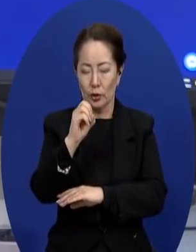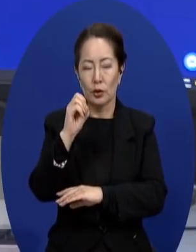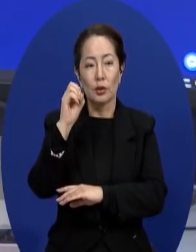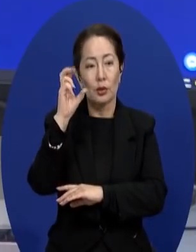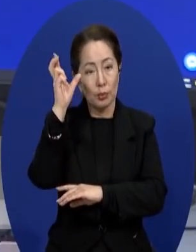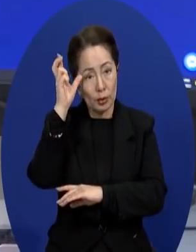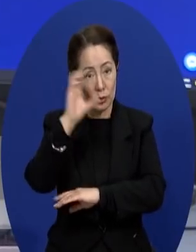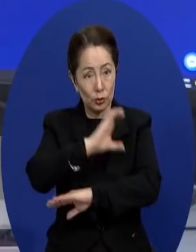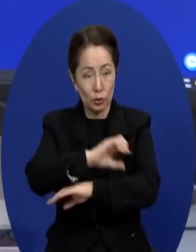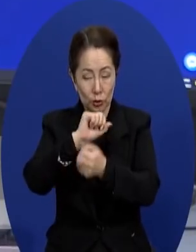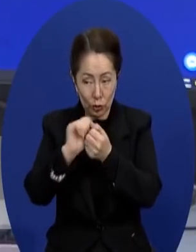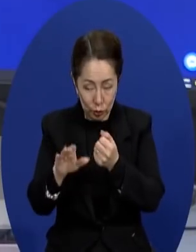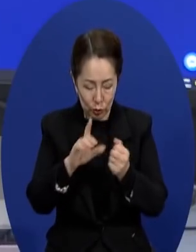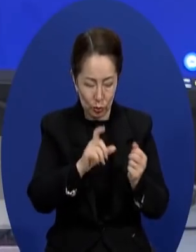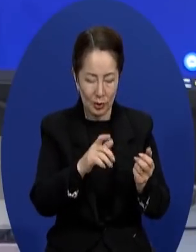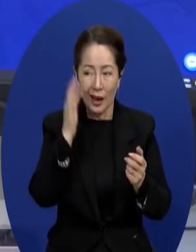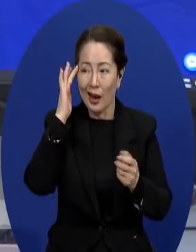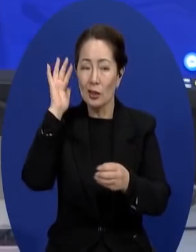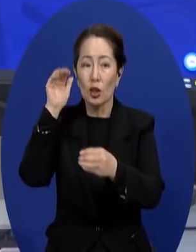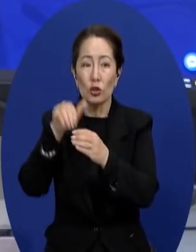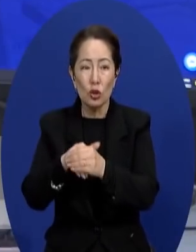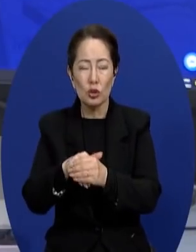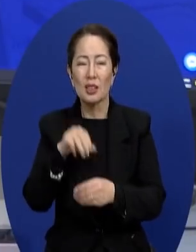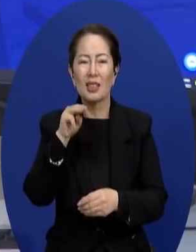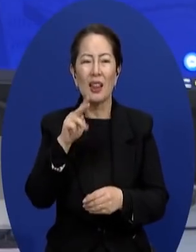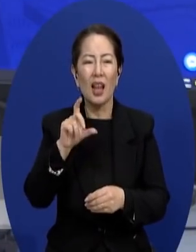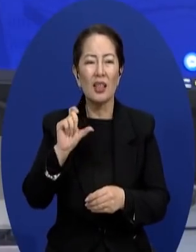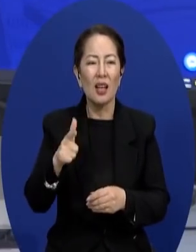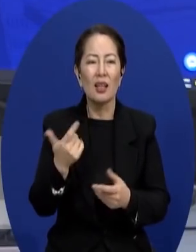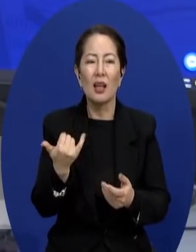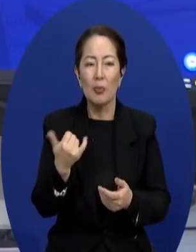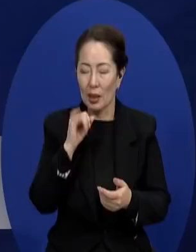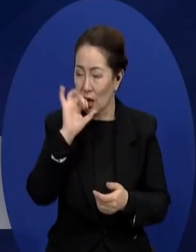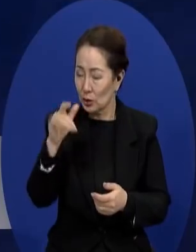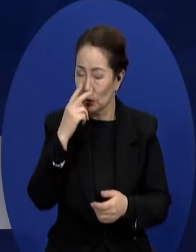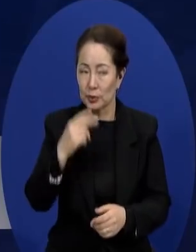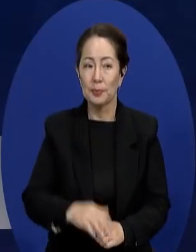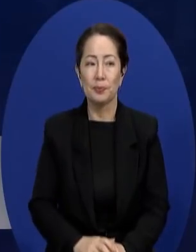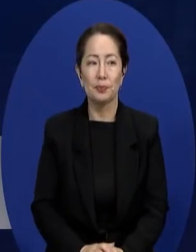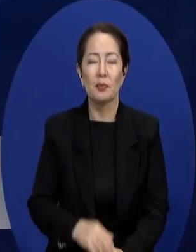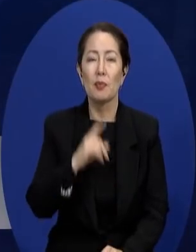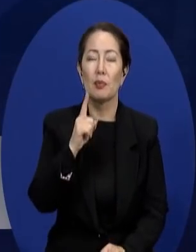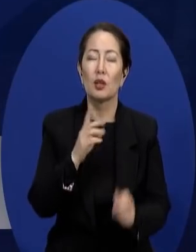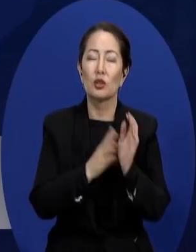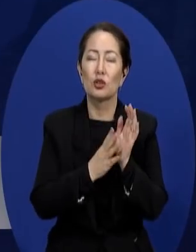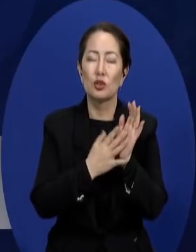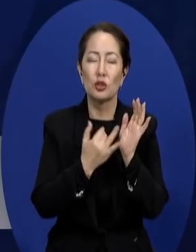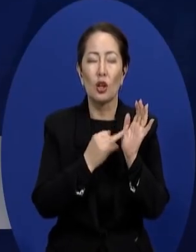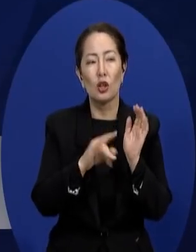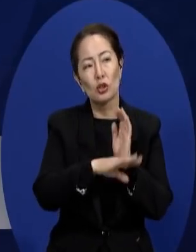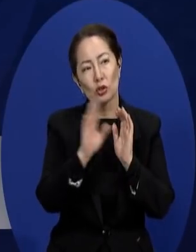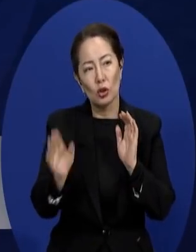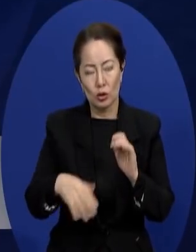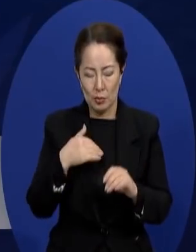оюутнуудад гадаадд суралцахад тэтгэлэг олох асуудал ямар байгаа вэ гэдгийг тодруулъя. За 1997 оноос хойш манай